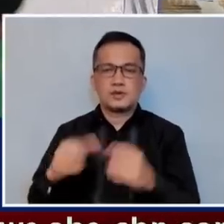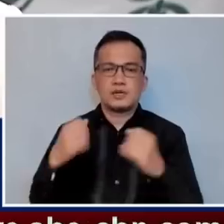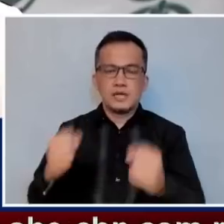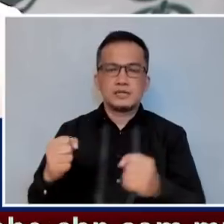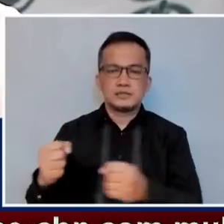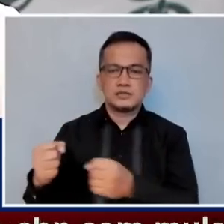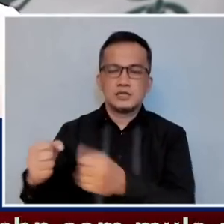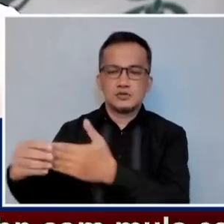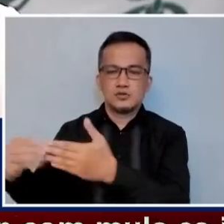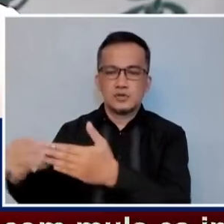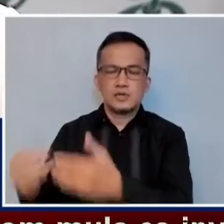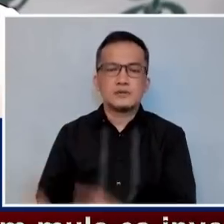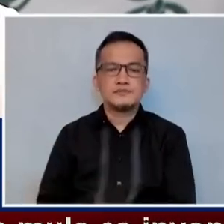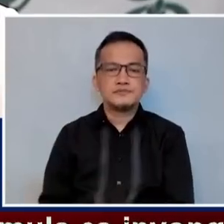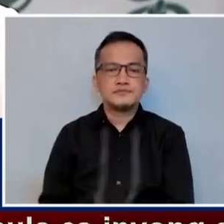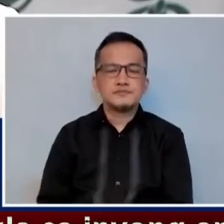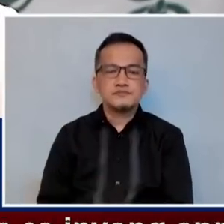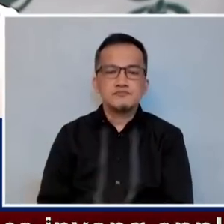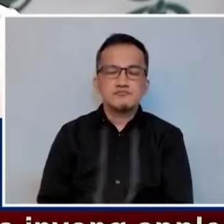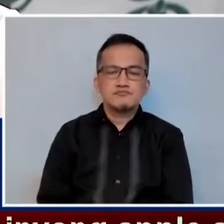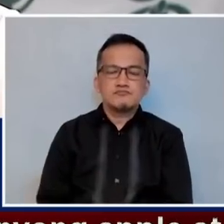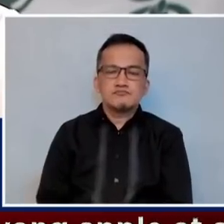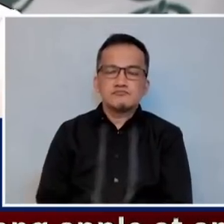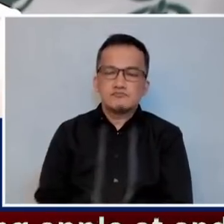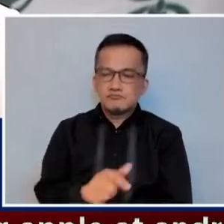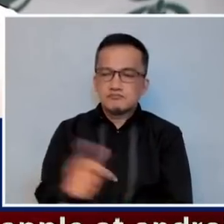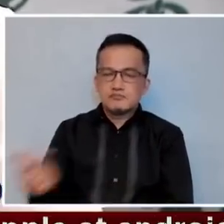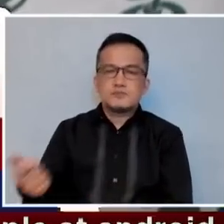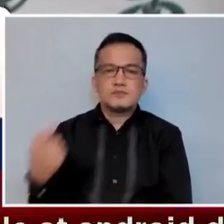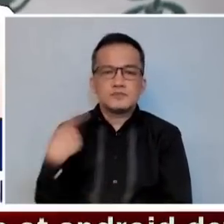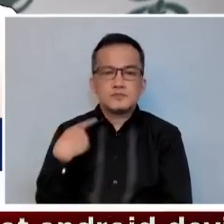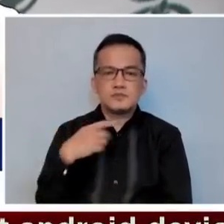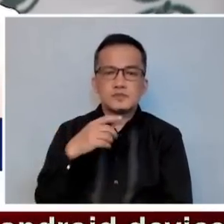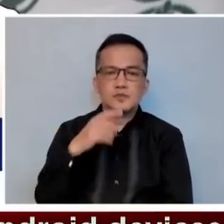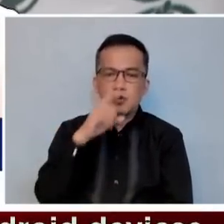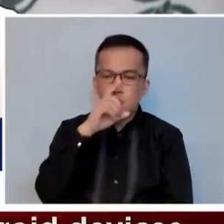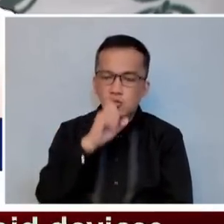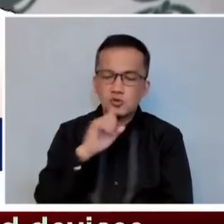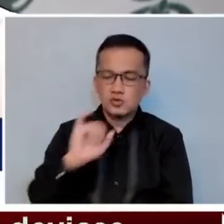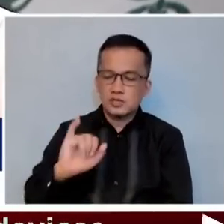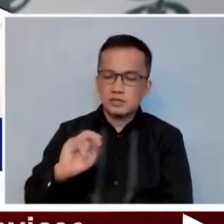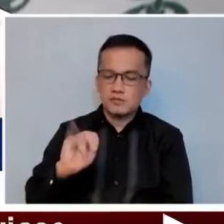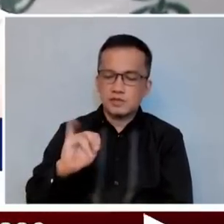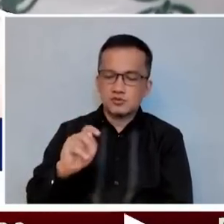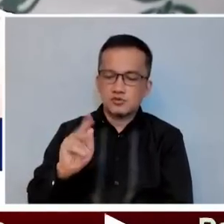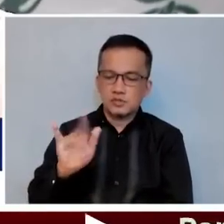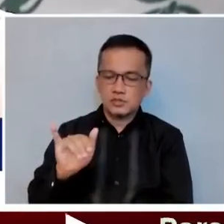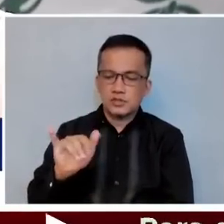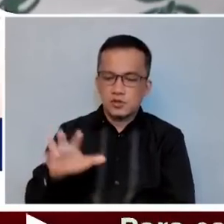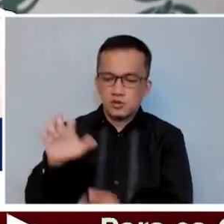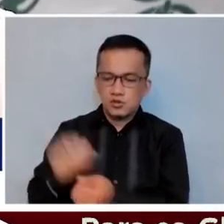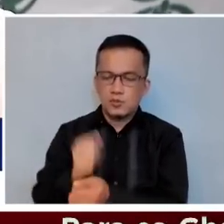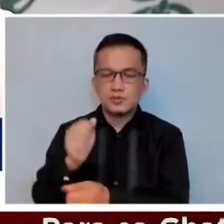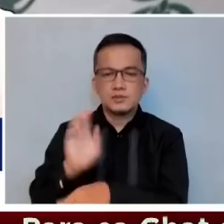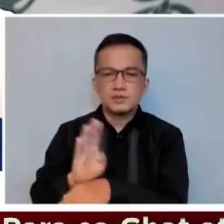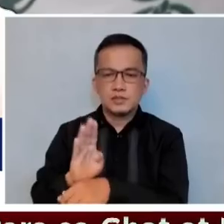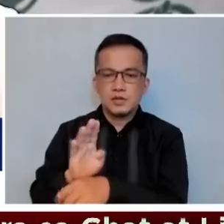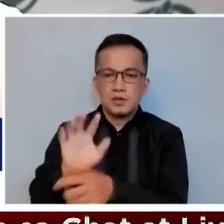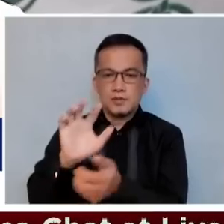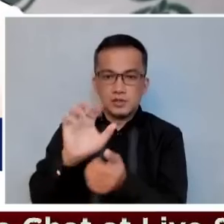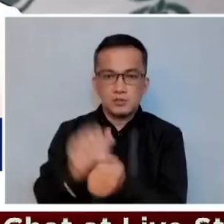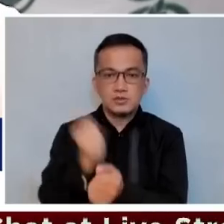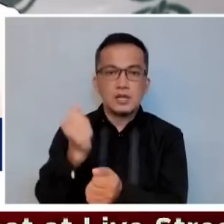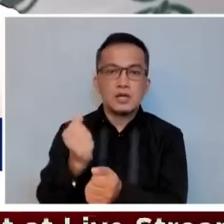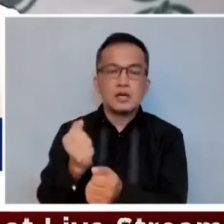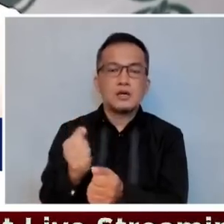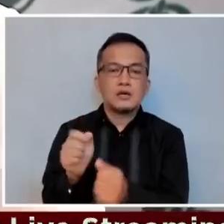dolyar. Merong mga lumang inventory, uubusin ng mga negosyante yan. Pag naubos na yung inventory,